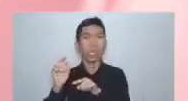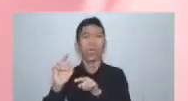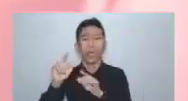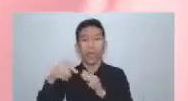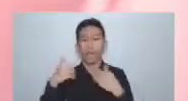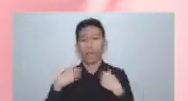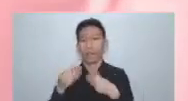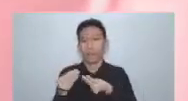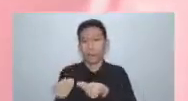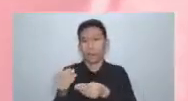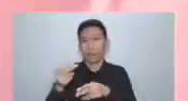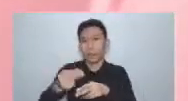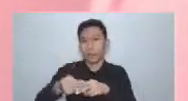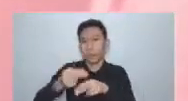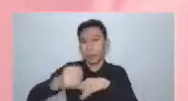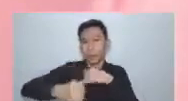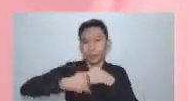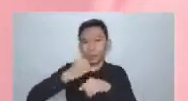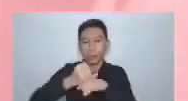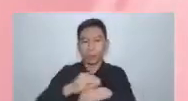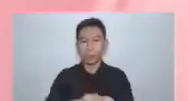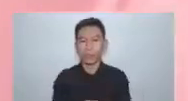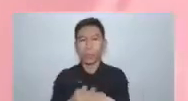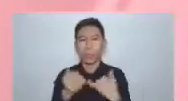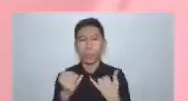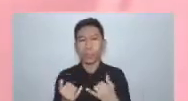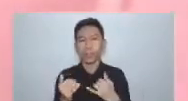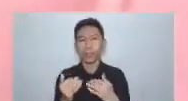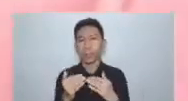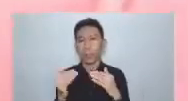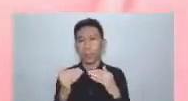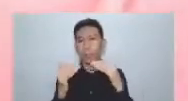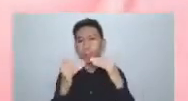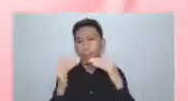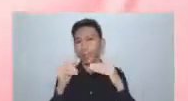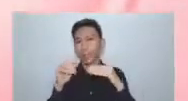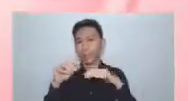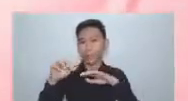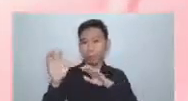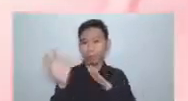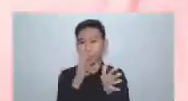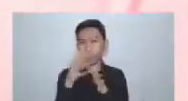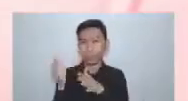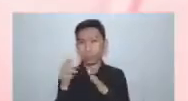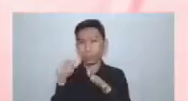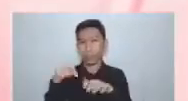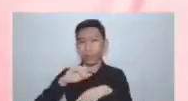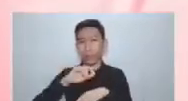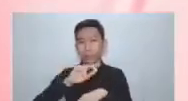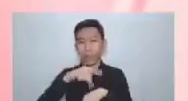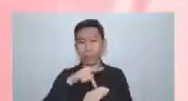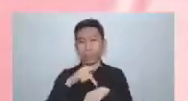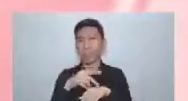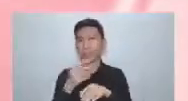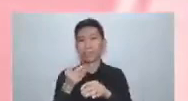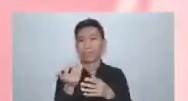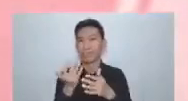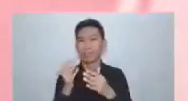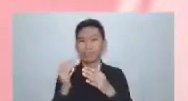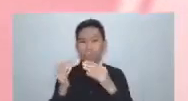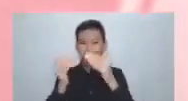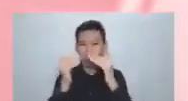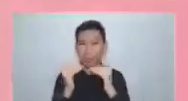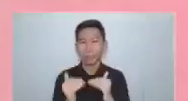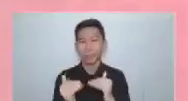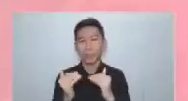Luzon, Calabarzon at Mimaropa area. Sa Visayas naman, inaasahan din ang bagyang maulap na kalangitan na may kasamang mga isolated rain showers